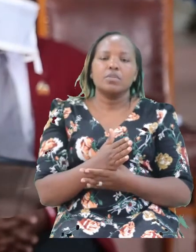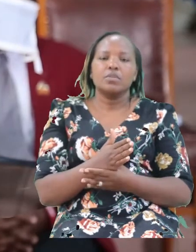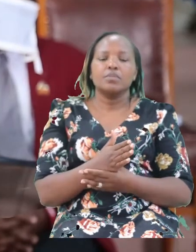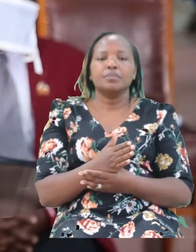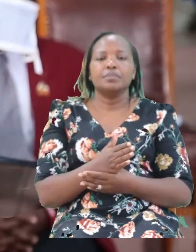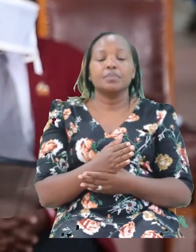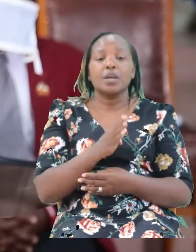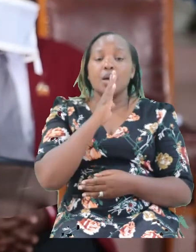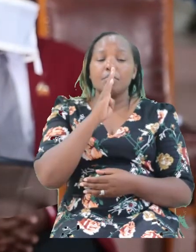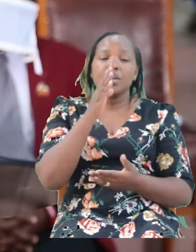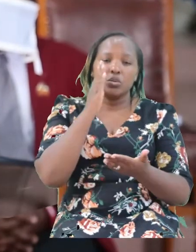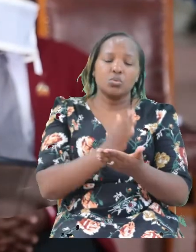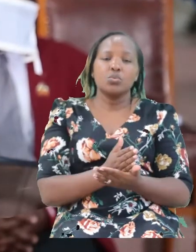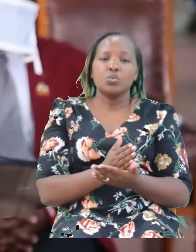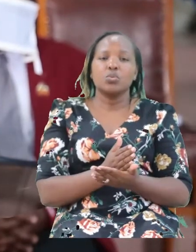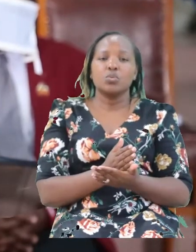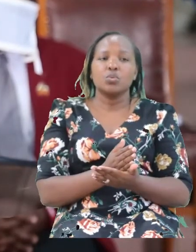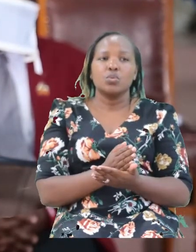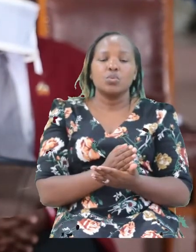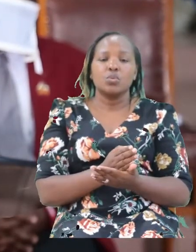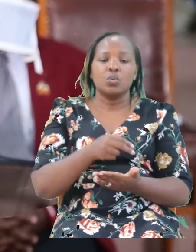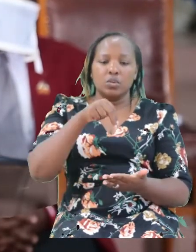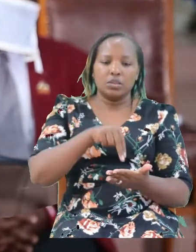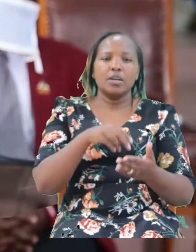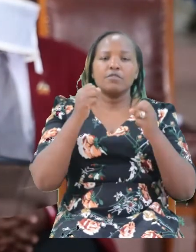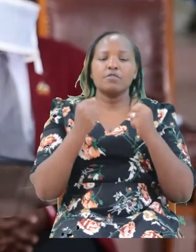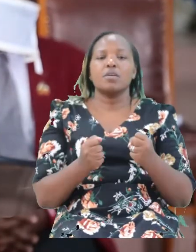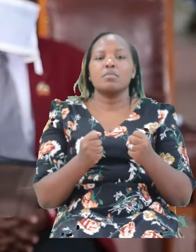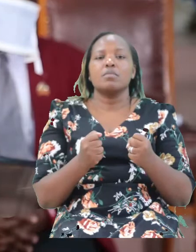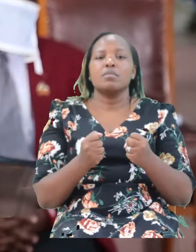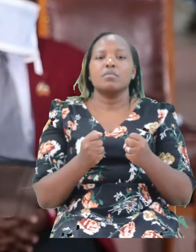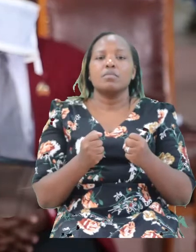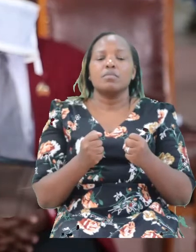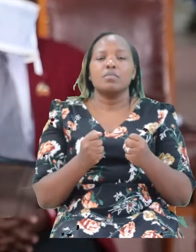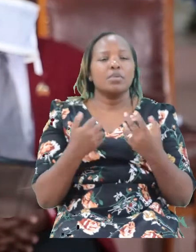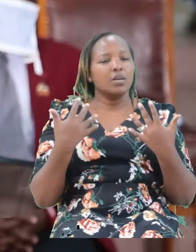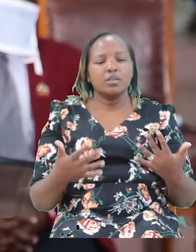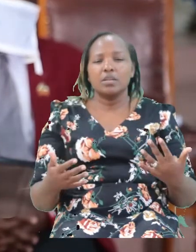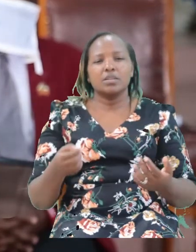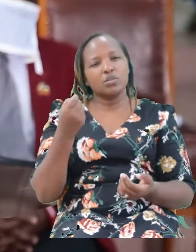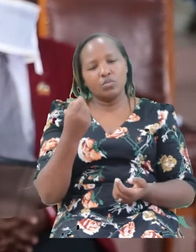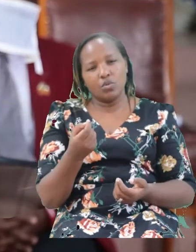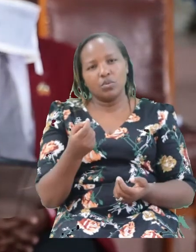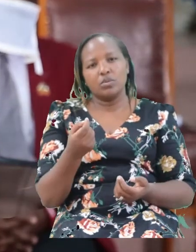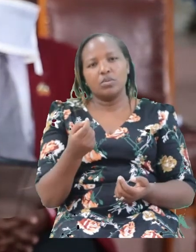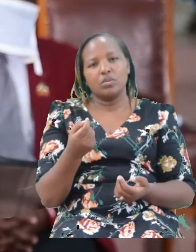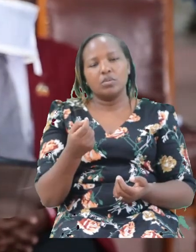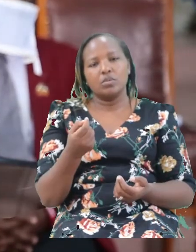Kuwa mtu wa ukweli, mtu wa kusimama imara kwa mambo yale